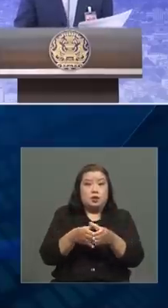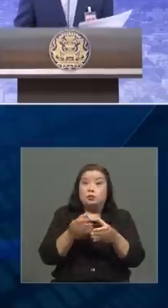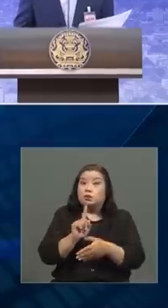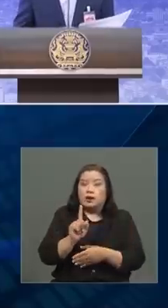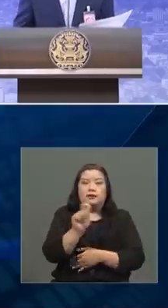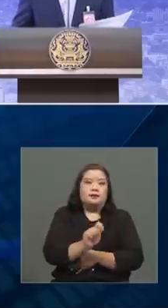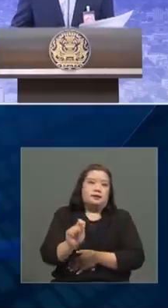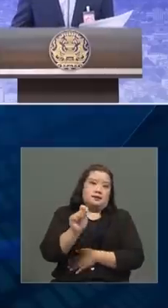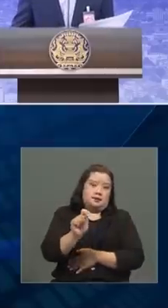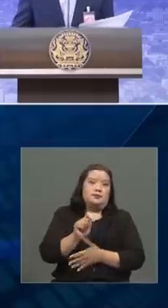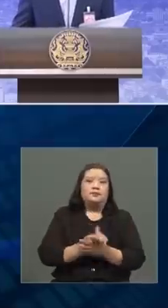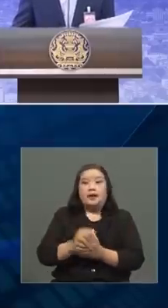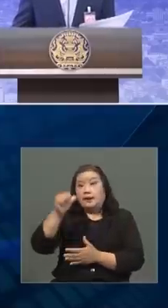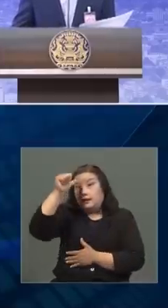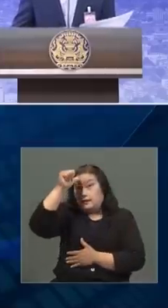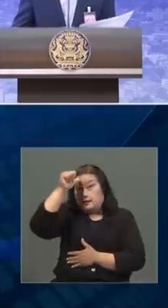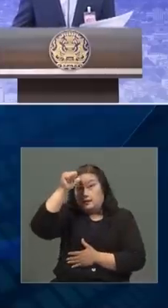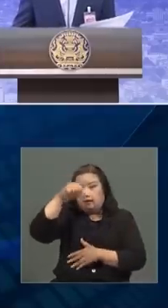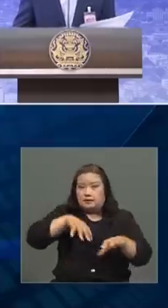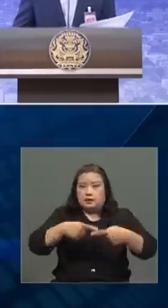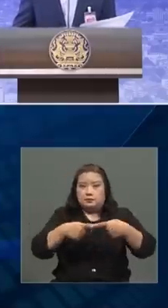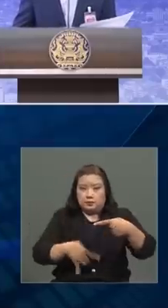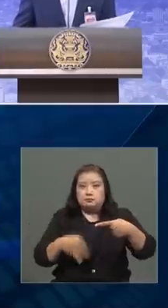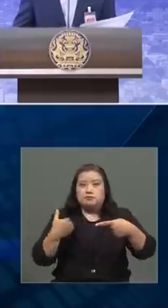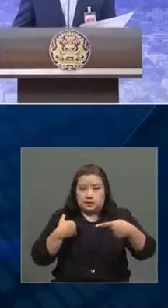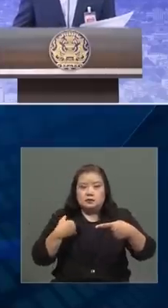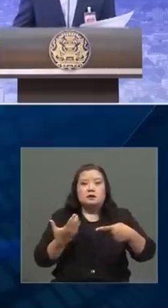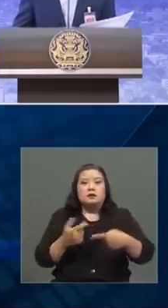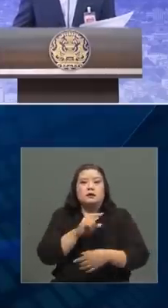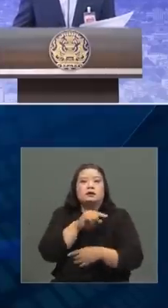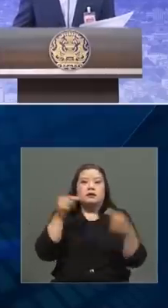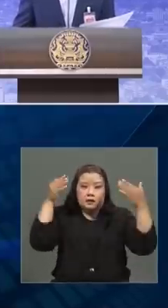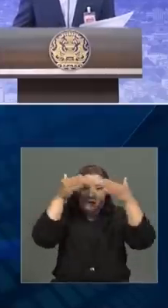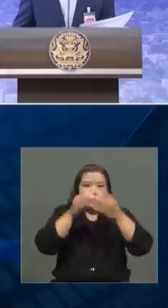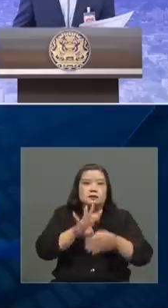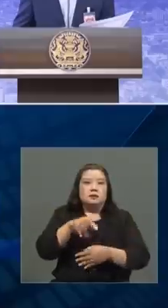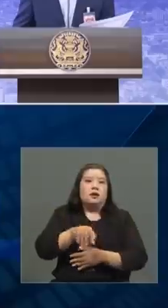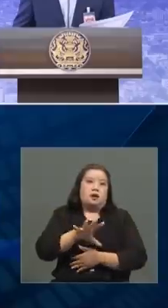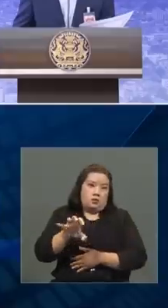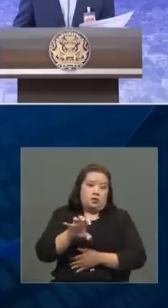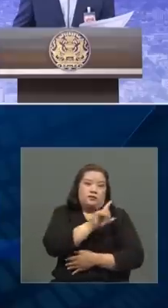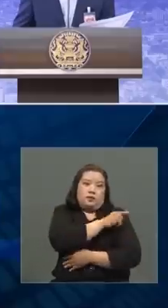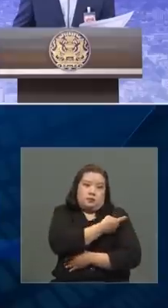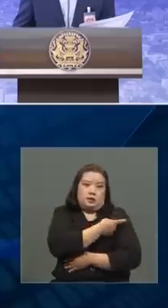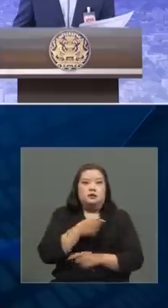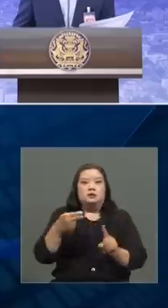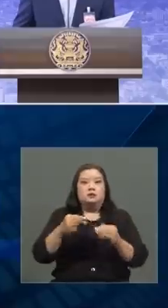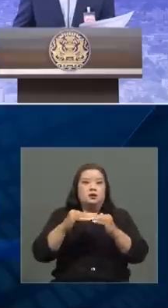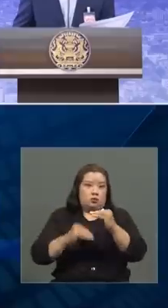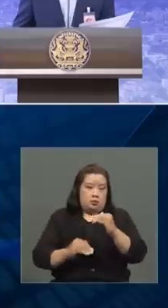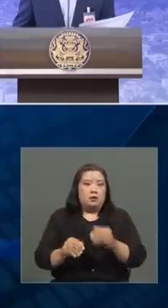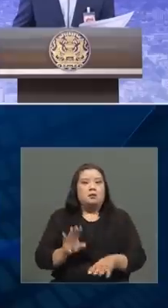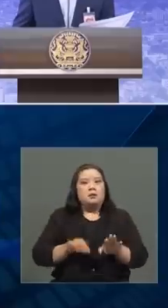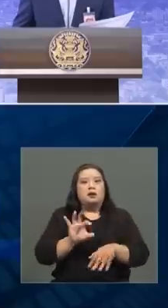เรานะครับอินเดียอยู่ในอันดับต้นเลยนะครับอินโดนีเซียอยู่ที่ 4,500ฟิลิปปินส์ต่ำกว่าหมื่นลงมานิดหน่อยนะครับ